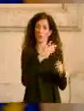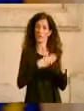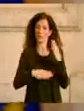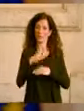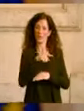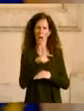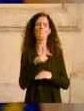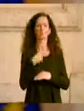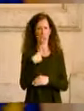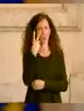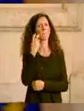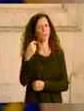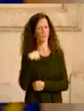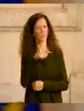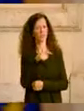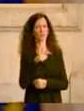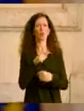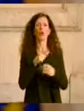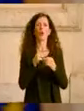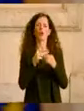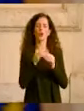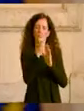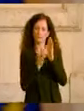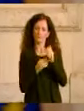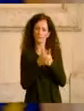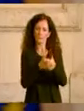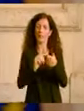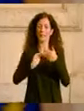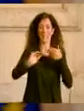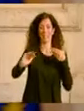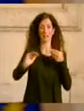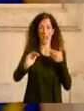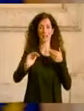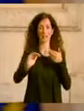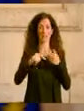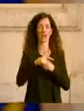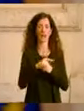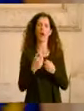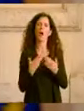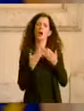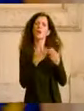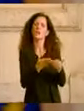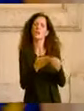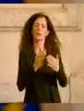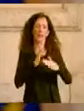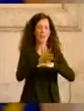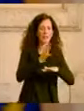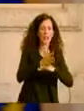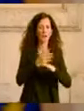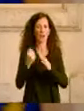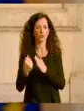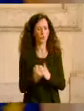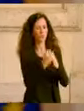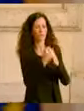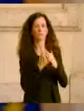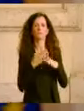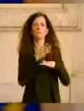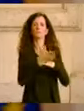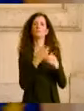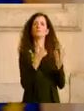misura per il distanziamento sociale, favorendo ovviamente l'ausilio, l'intervento di propri